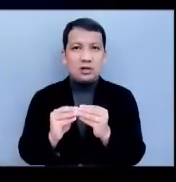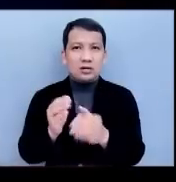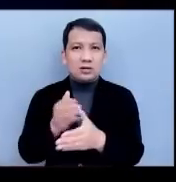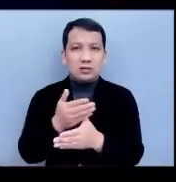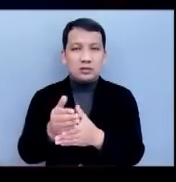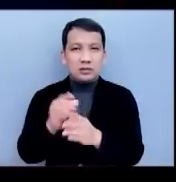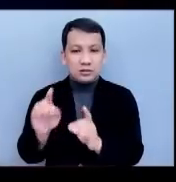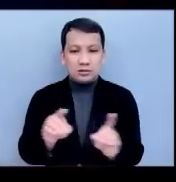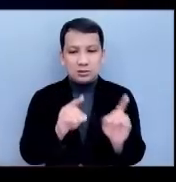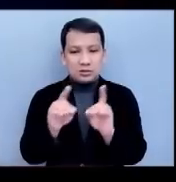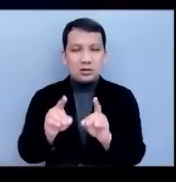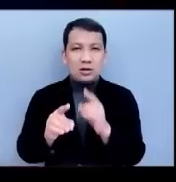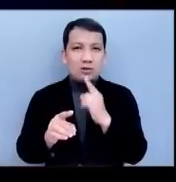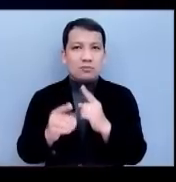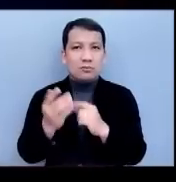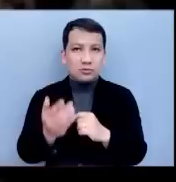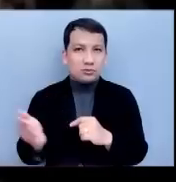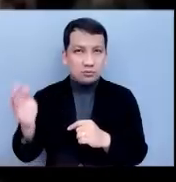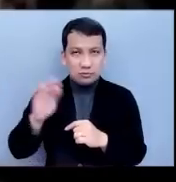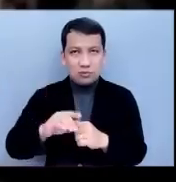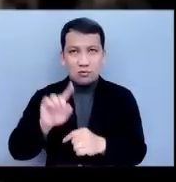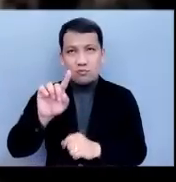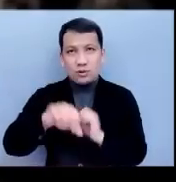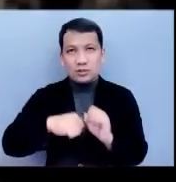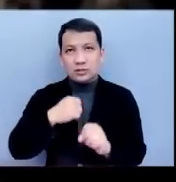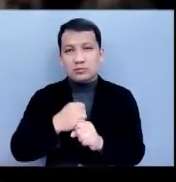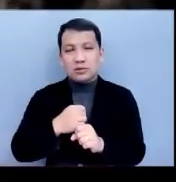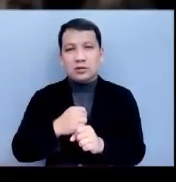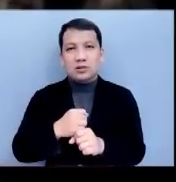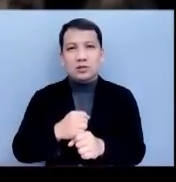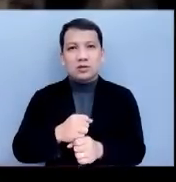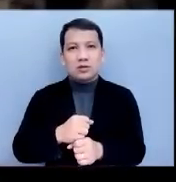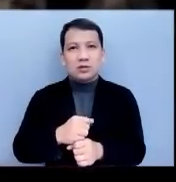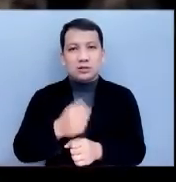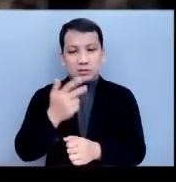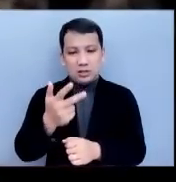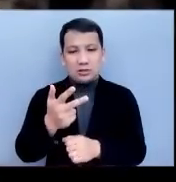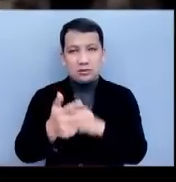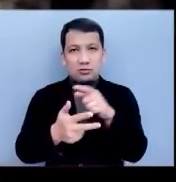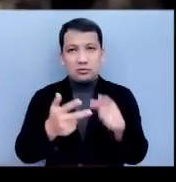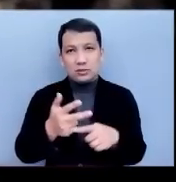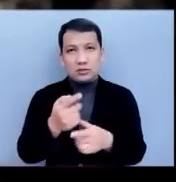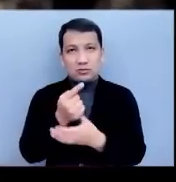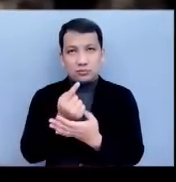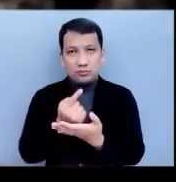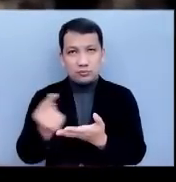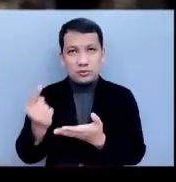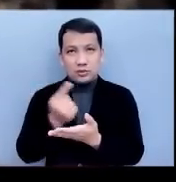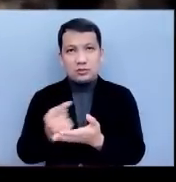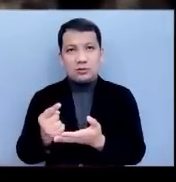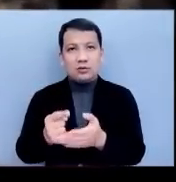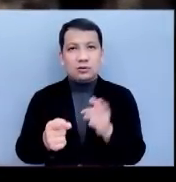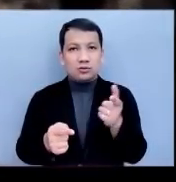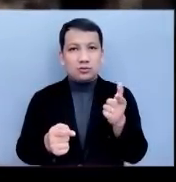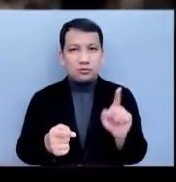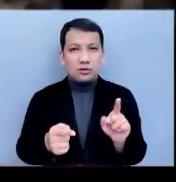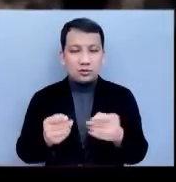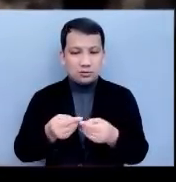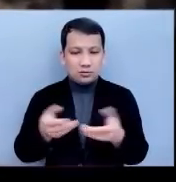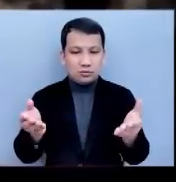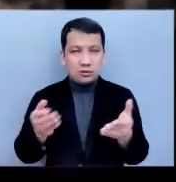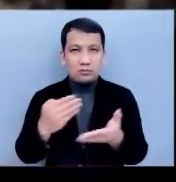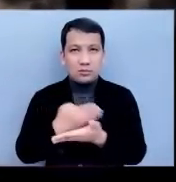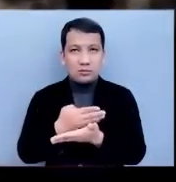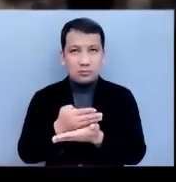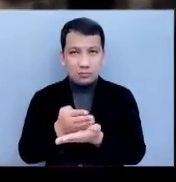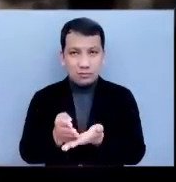dialysis requirement sa buong isang taon. Hindi bababa sa 3 session ang pasyente kada linggo. 21 billion pesos ang pondong